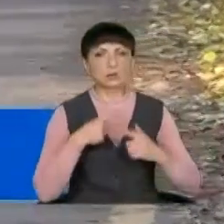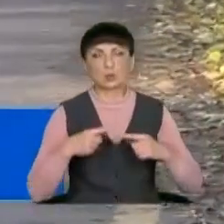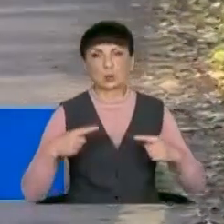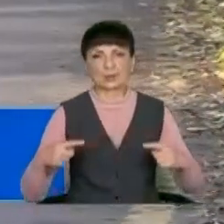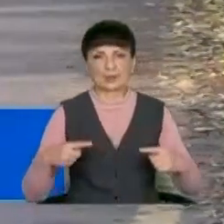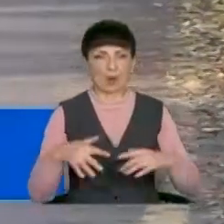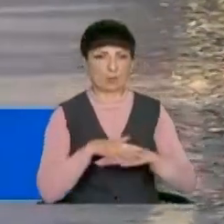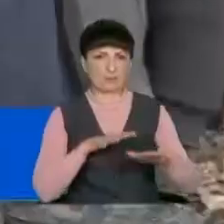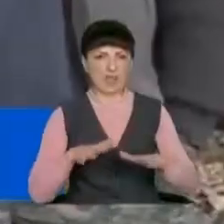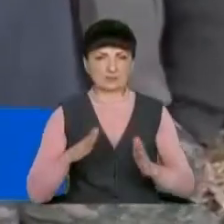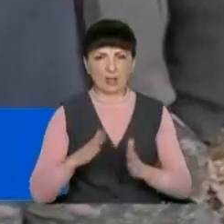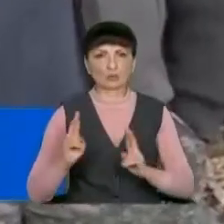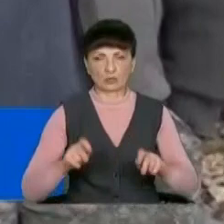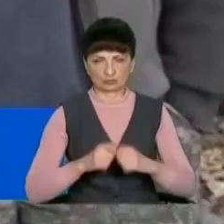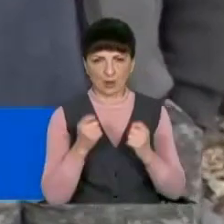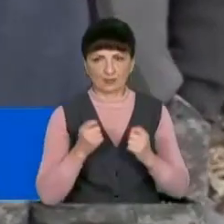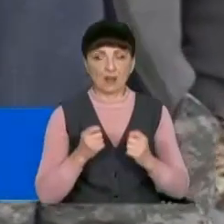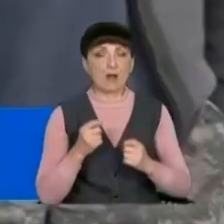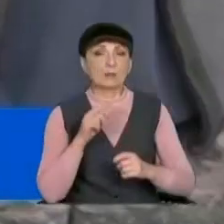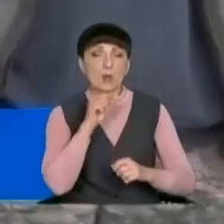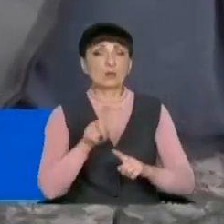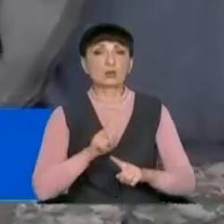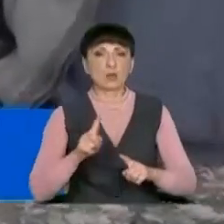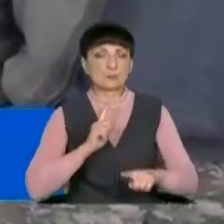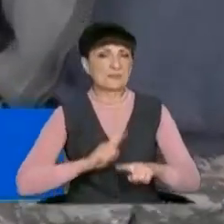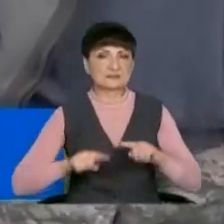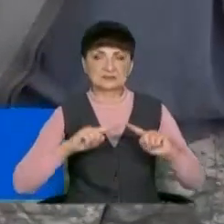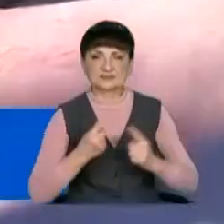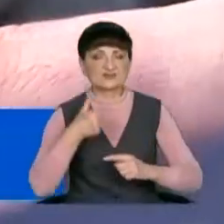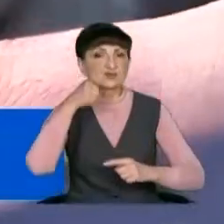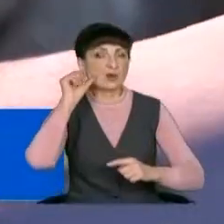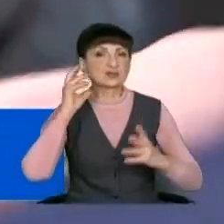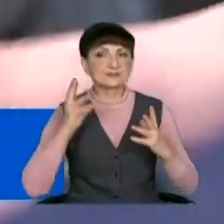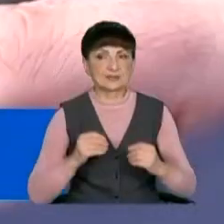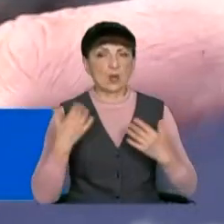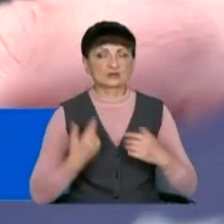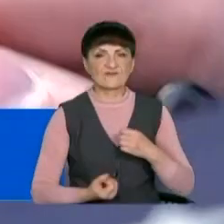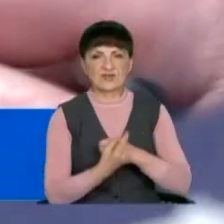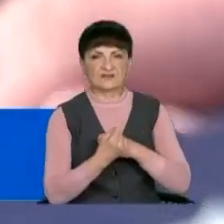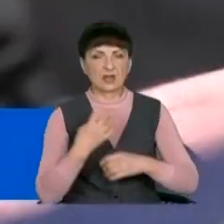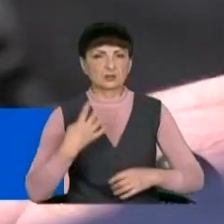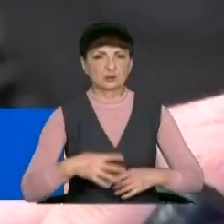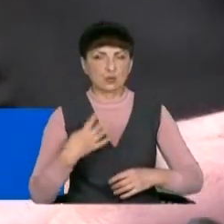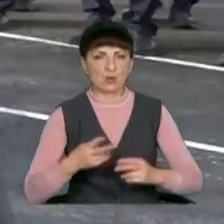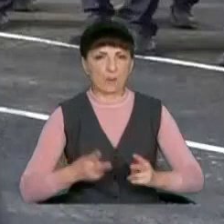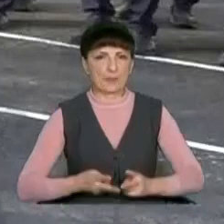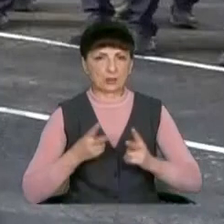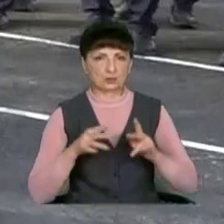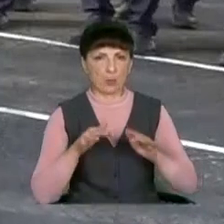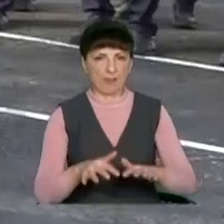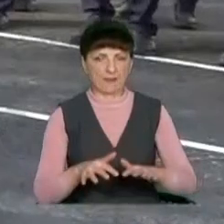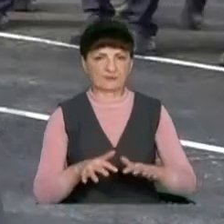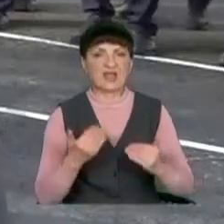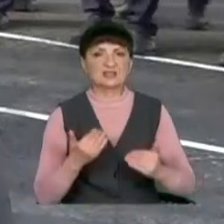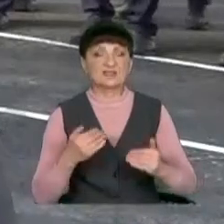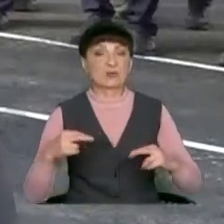аспекты общественного порядка. Благодаря этому, по горячим следам, только со вчерашнего дня выявлено почти 40 преступлений. Сегодня